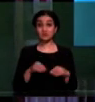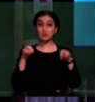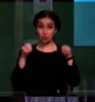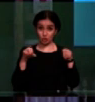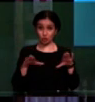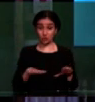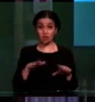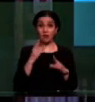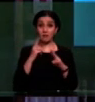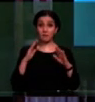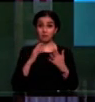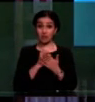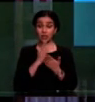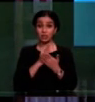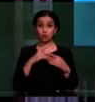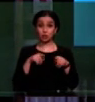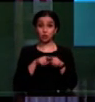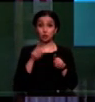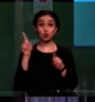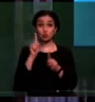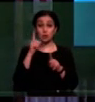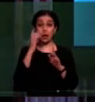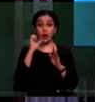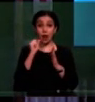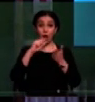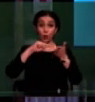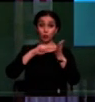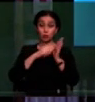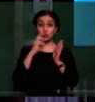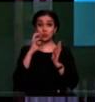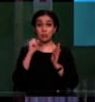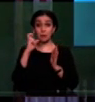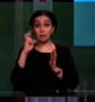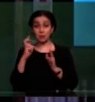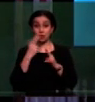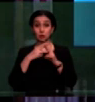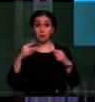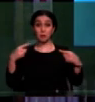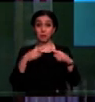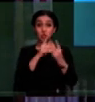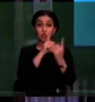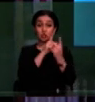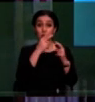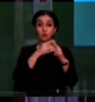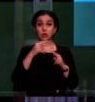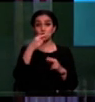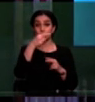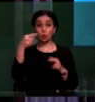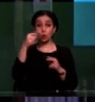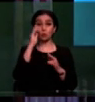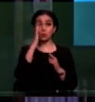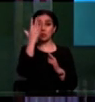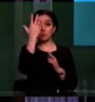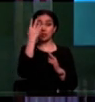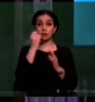Решаем. Вероятность события А, умноженное на Б, это пересечение. Там 5 человек, значит, дробь будет 5